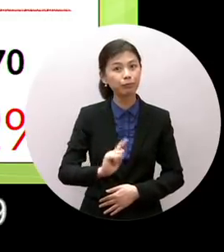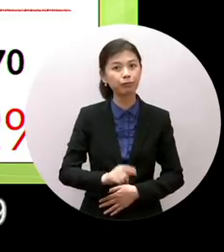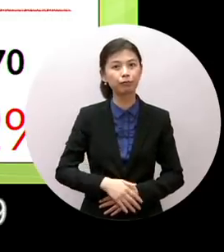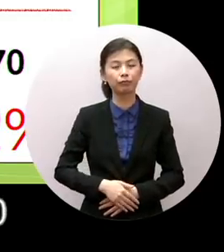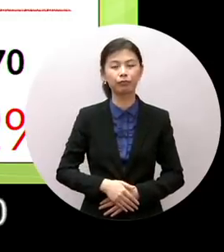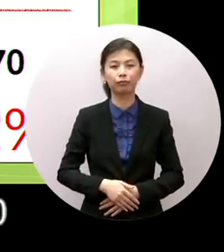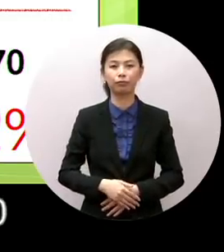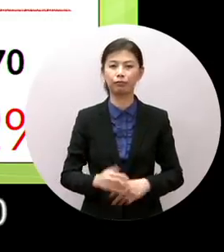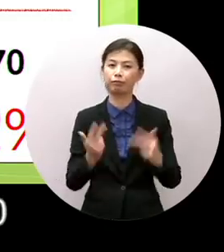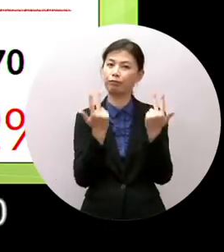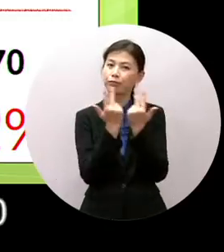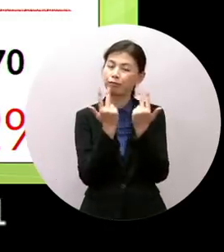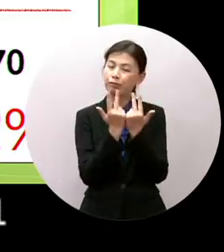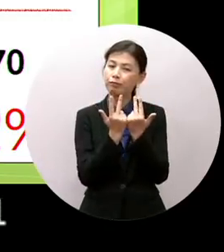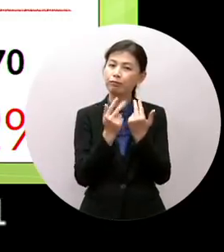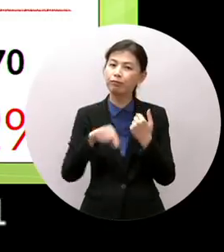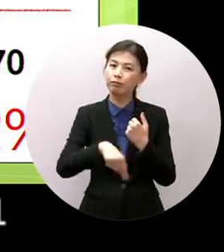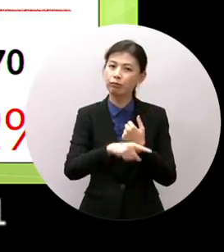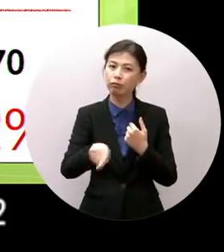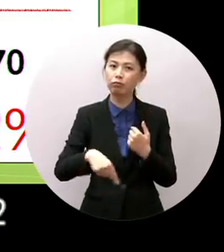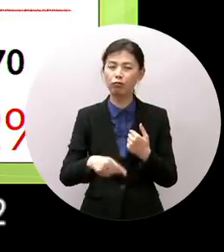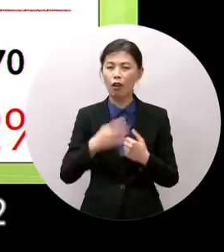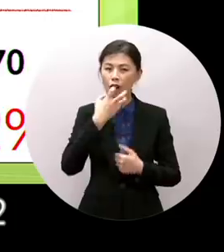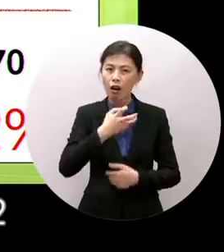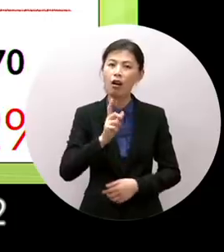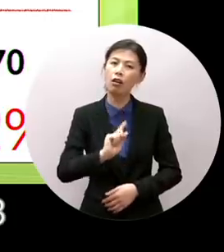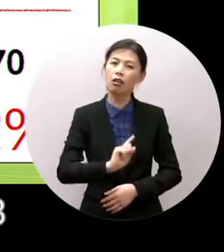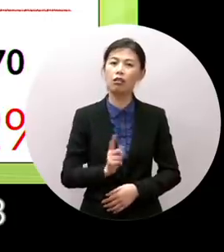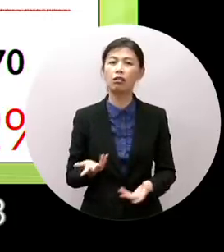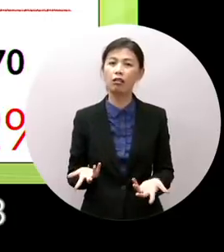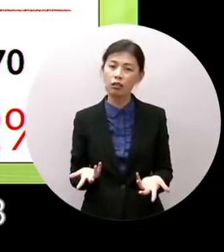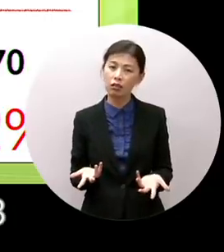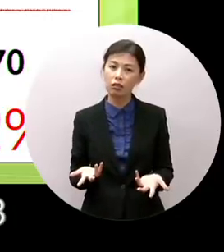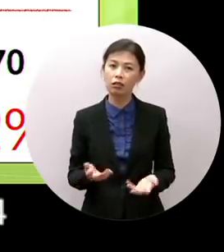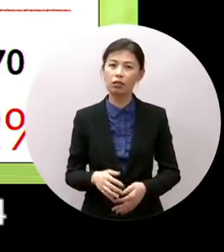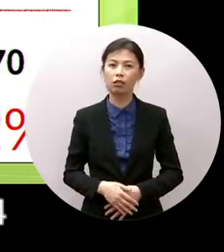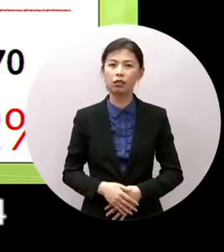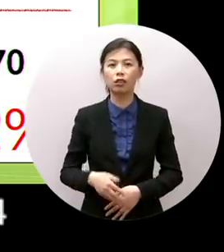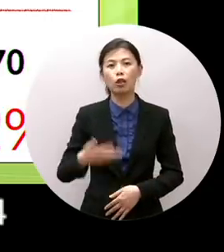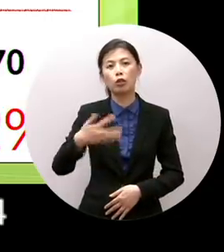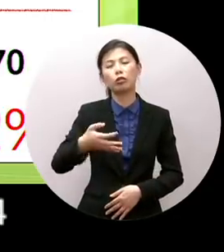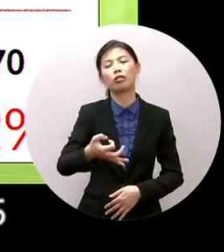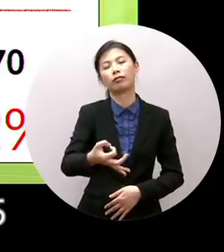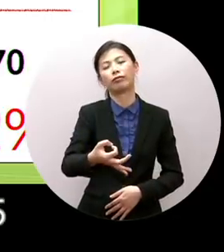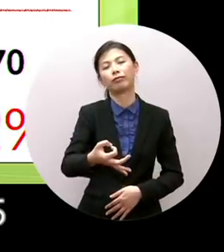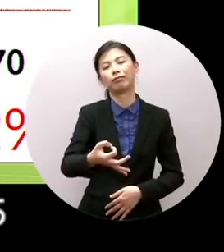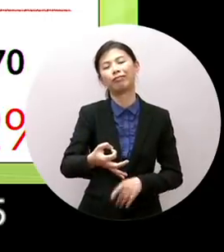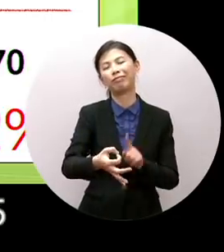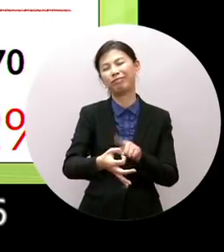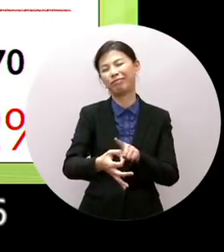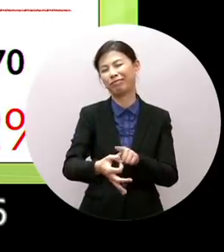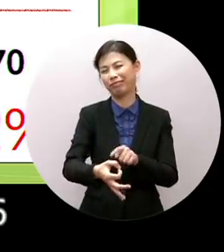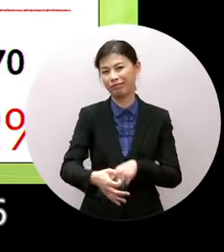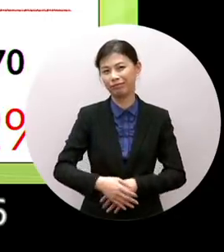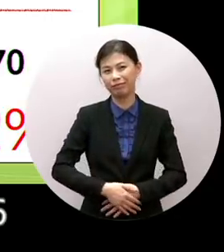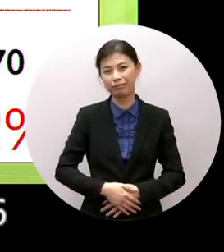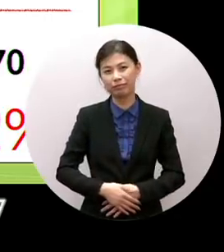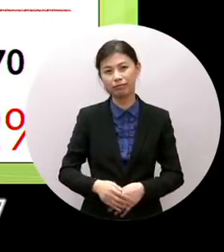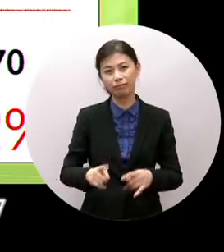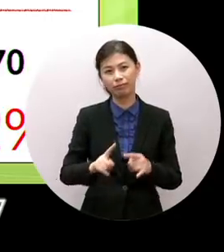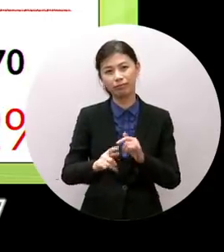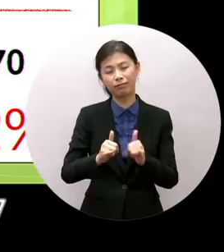对新北市市民。不公平的所在是啥物？就是咱的水价，尤其水价，咱民生用